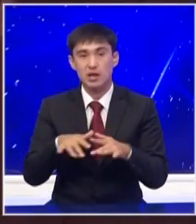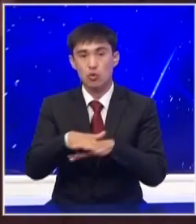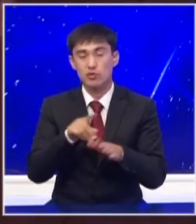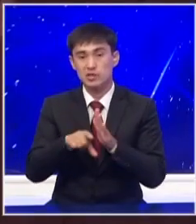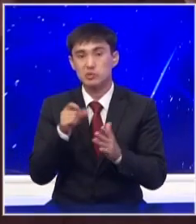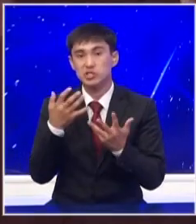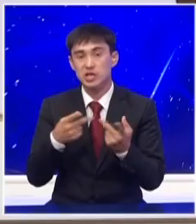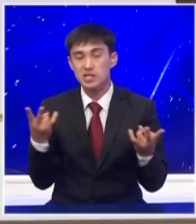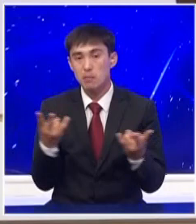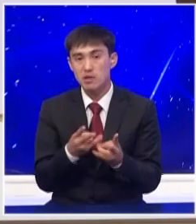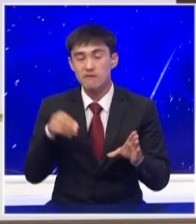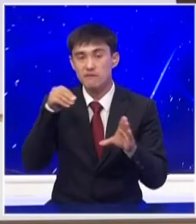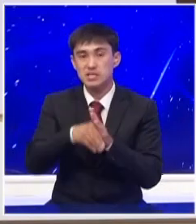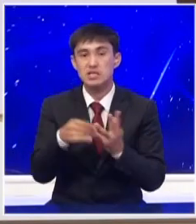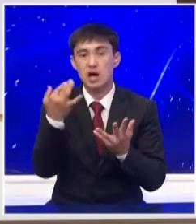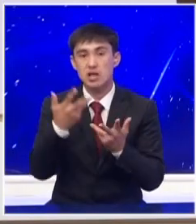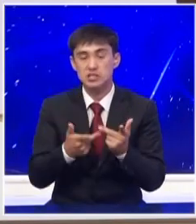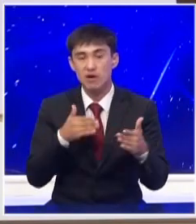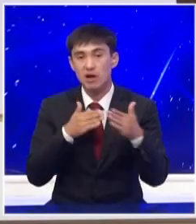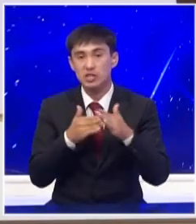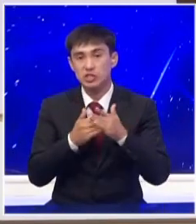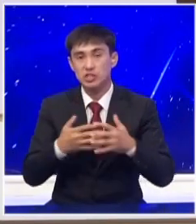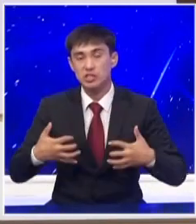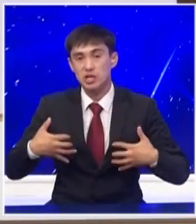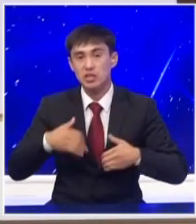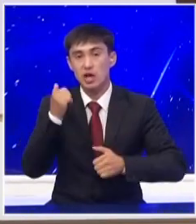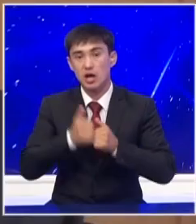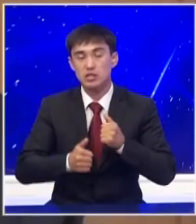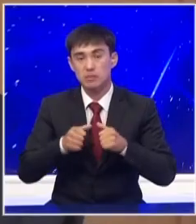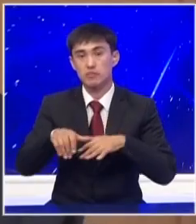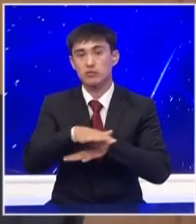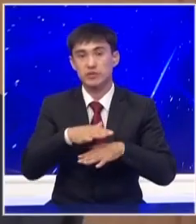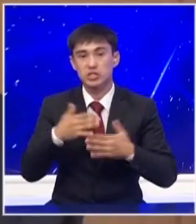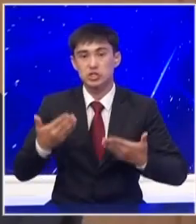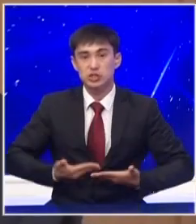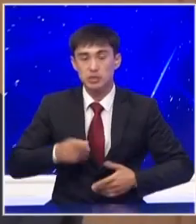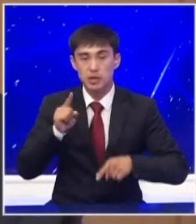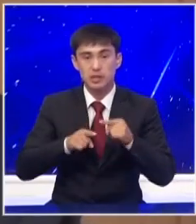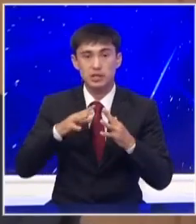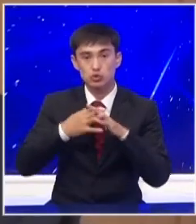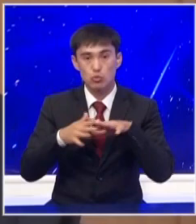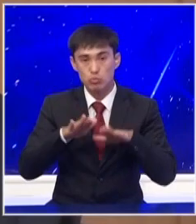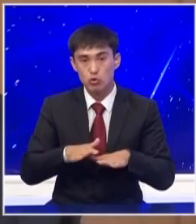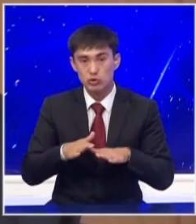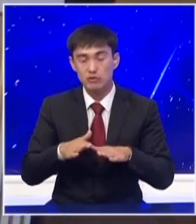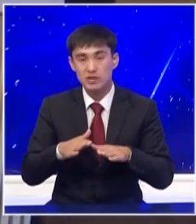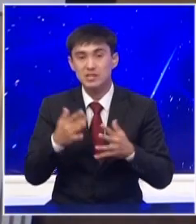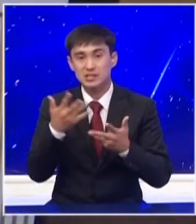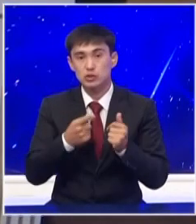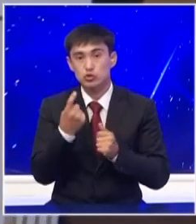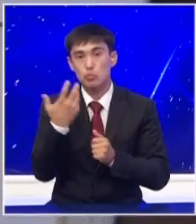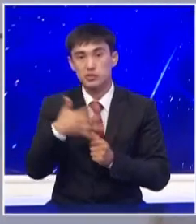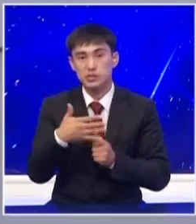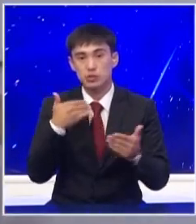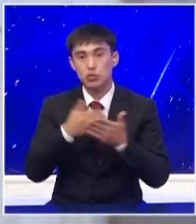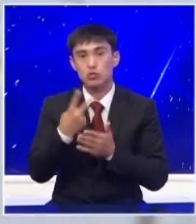избранники считают необходимым ввести количественное ограничение скота на каждом подворье. Ведь жители некоторых населенных пунктов держат сразу от